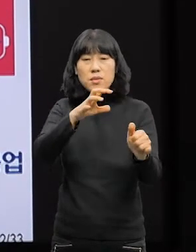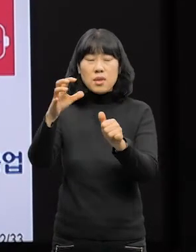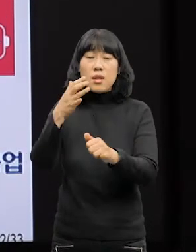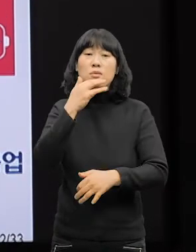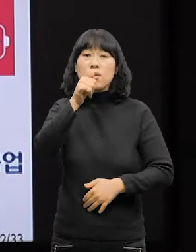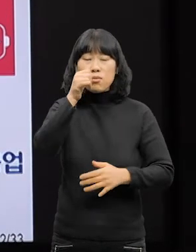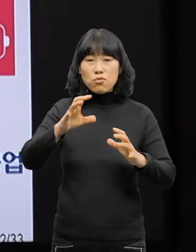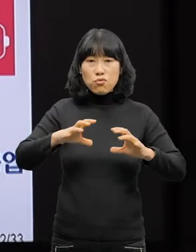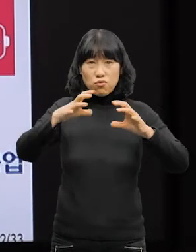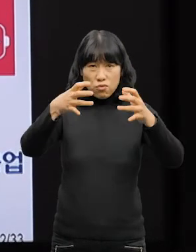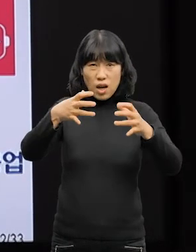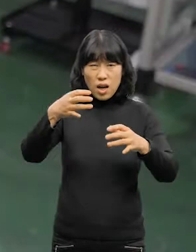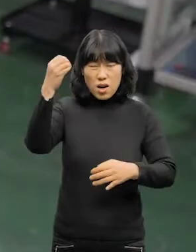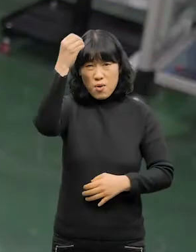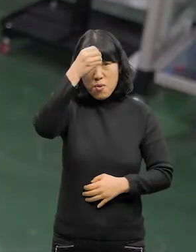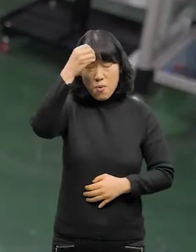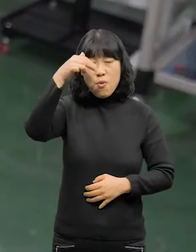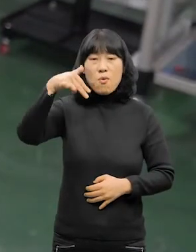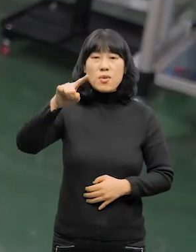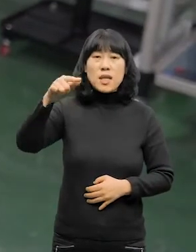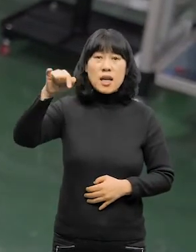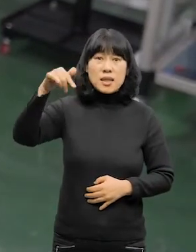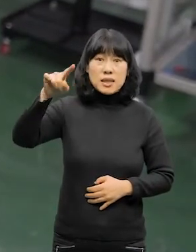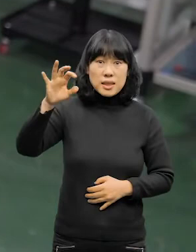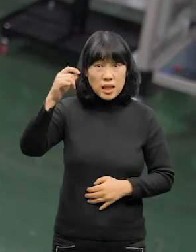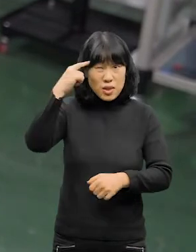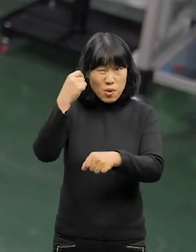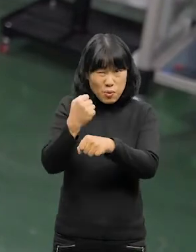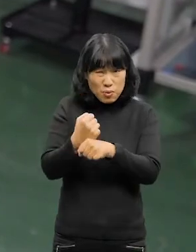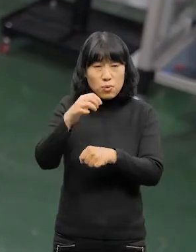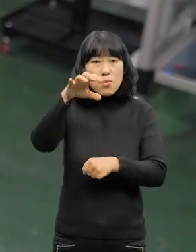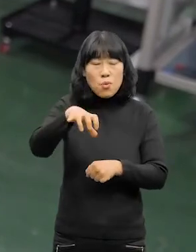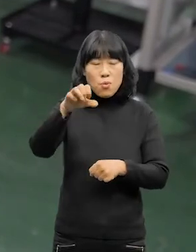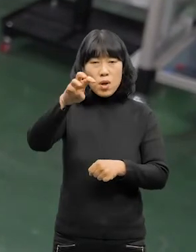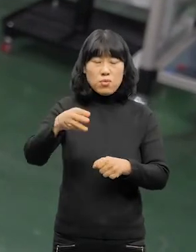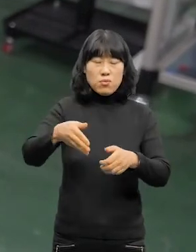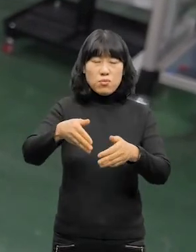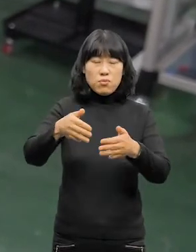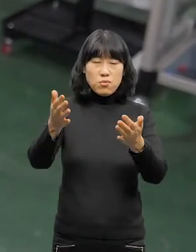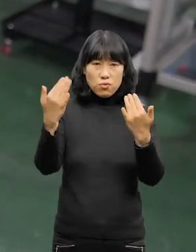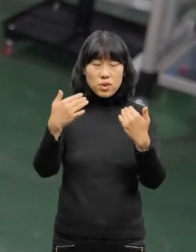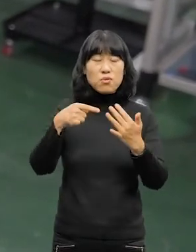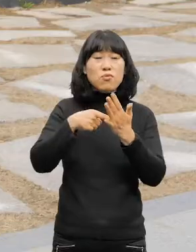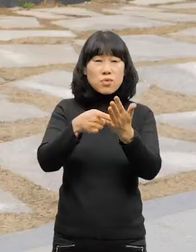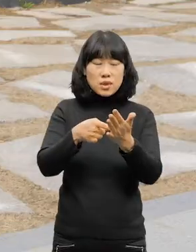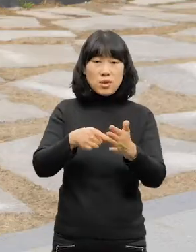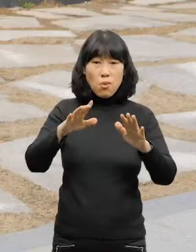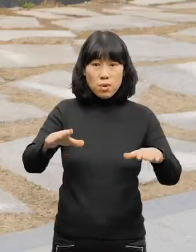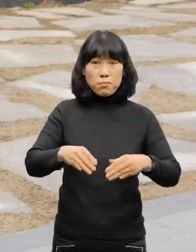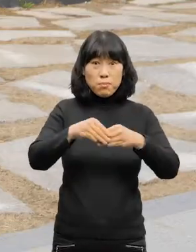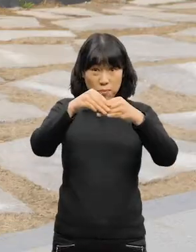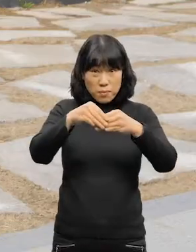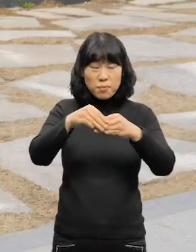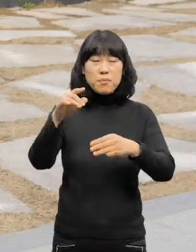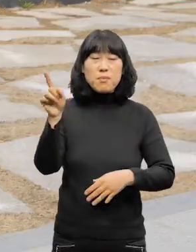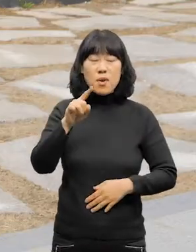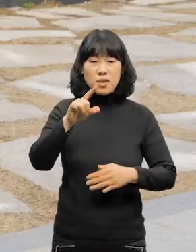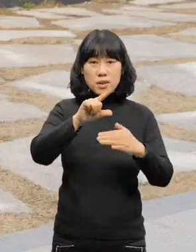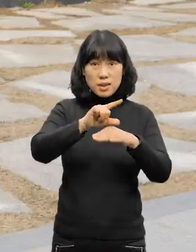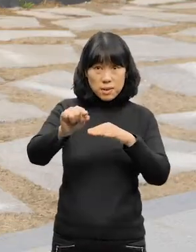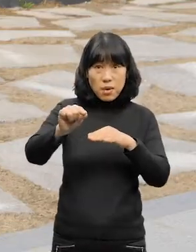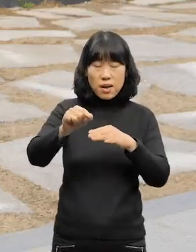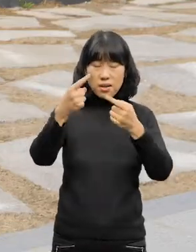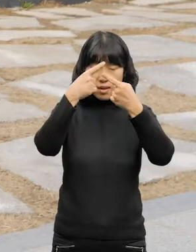폭넓게 활용되는 국가 고자기장연구소 광주 유치를 추진할 계획입니다. 이번 업무 협약은